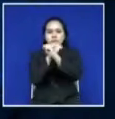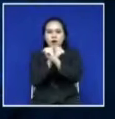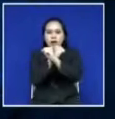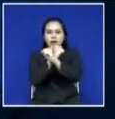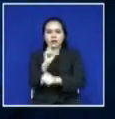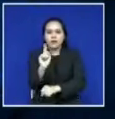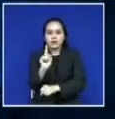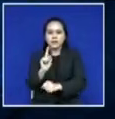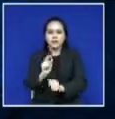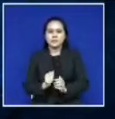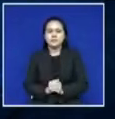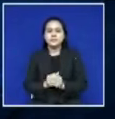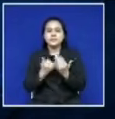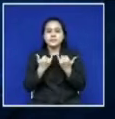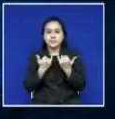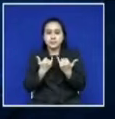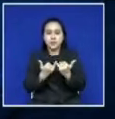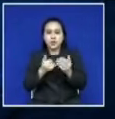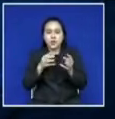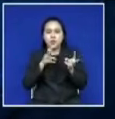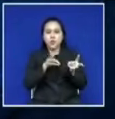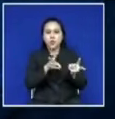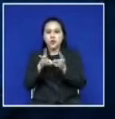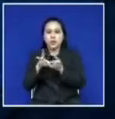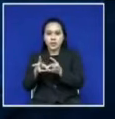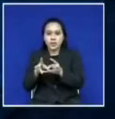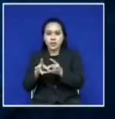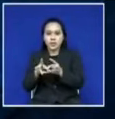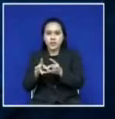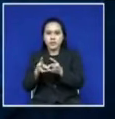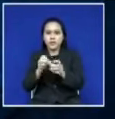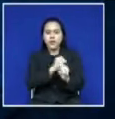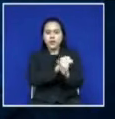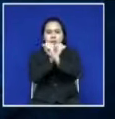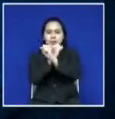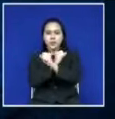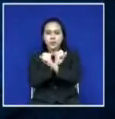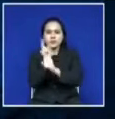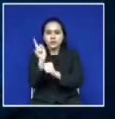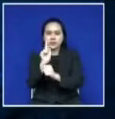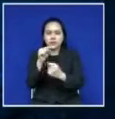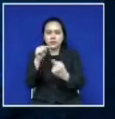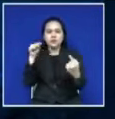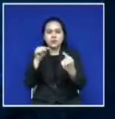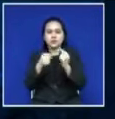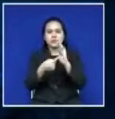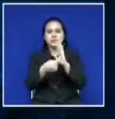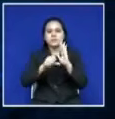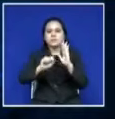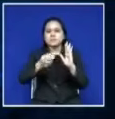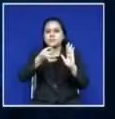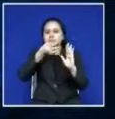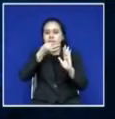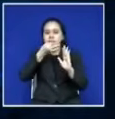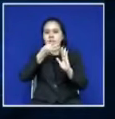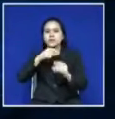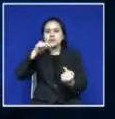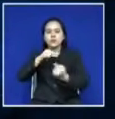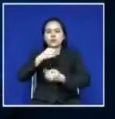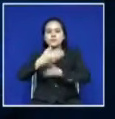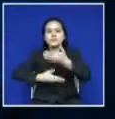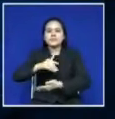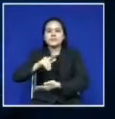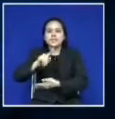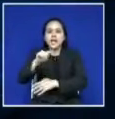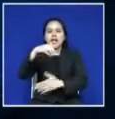ายามนะครับควบคุมโรคนะฮะเอาไว้อยู่ที่จังหวัดสมุทรสาครนะครับบริเวณตลาดกลางกุ้งแล้วก็บริเวณ